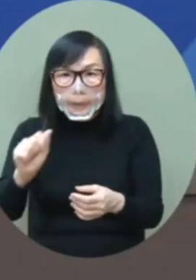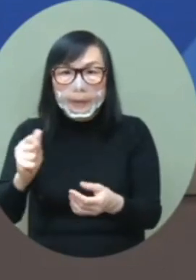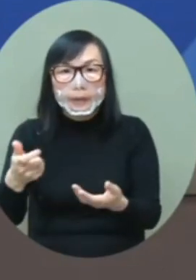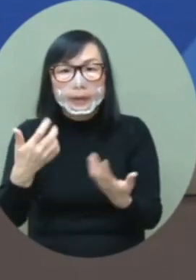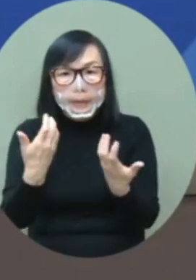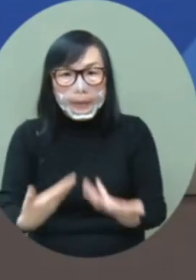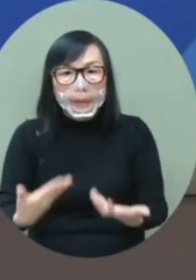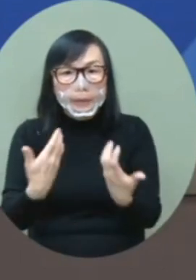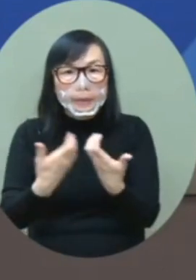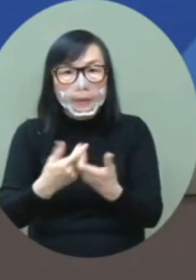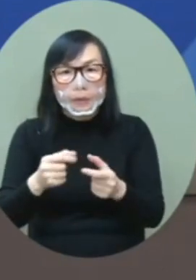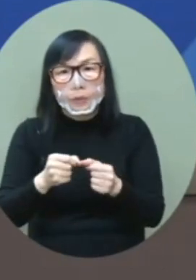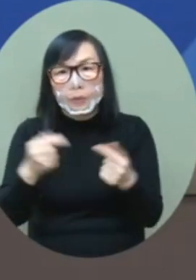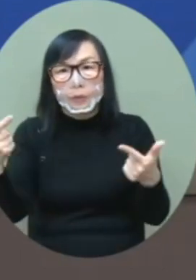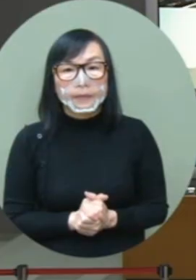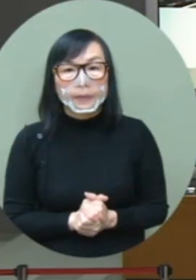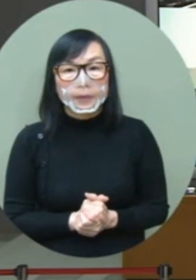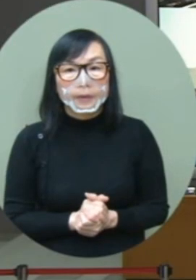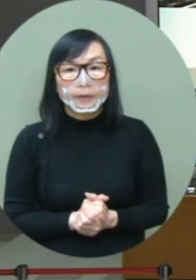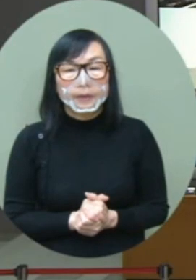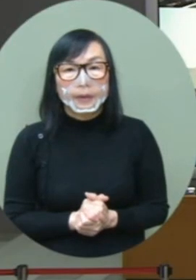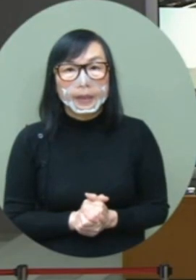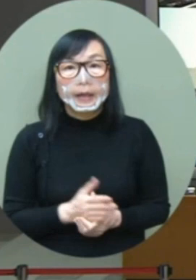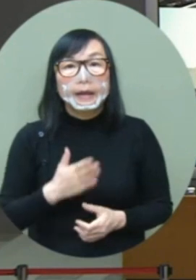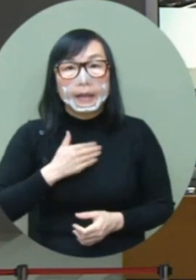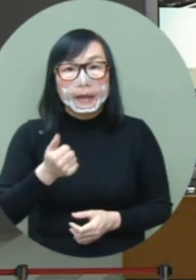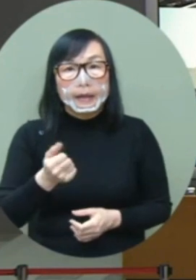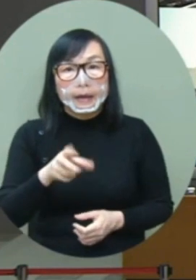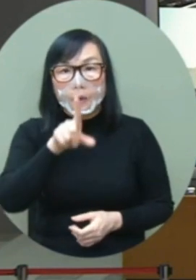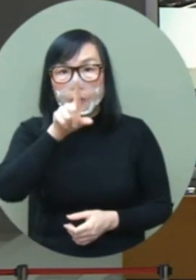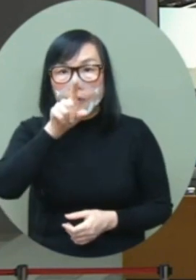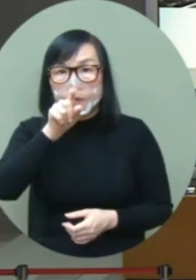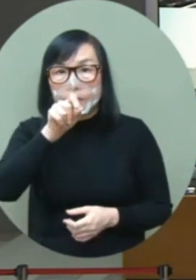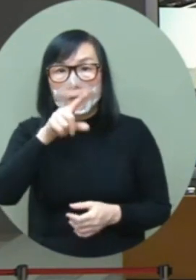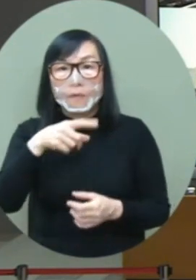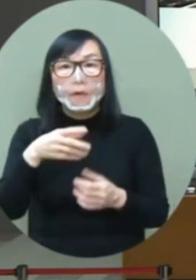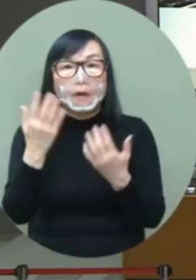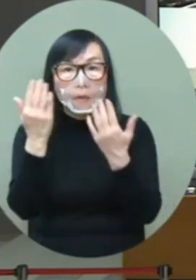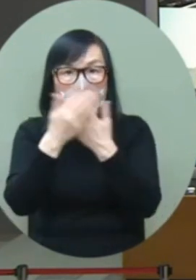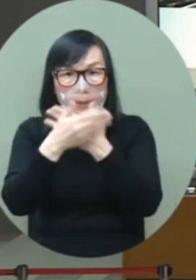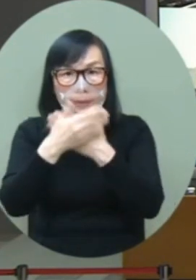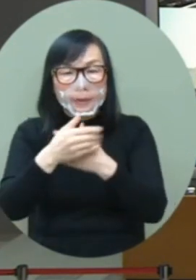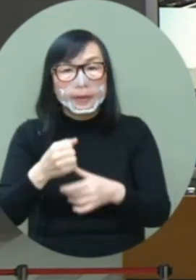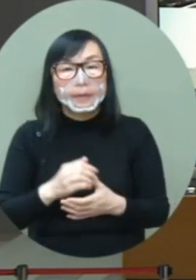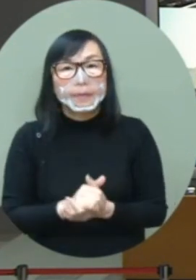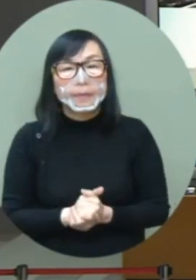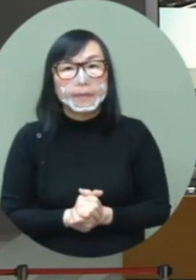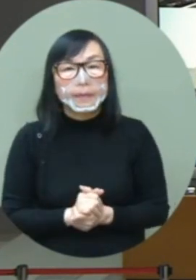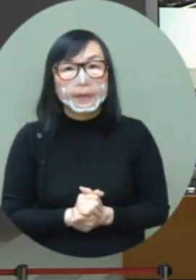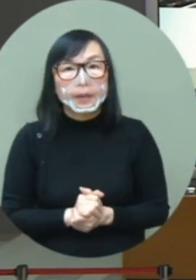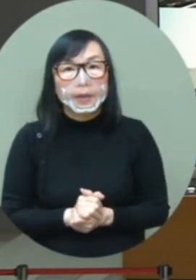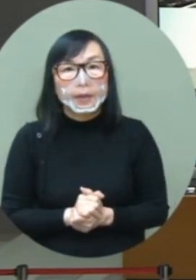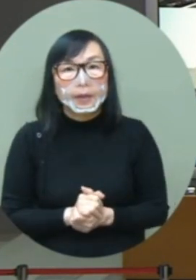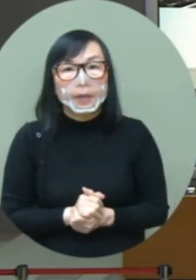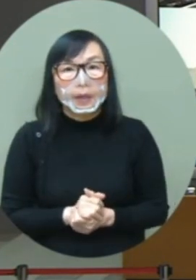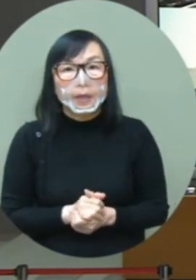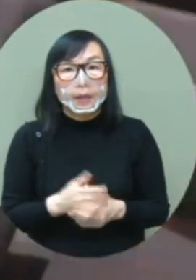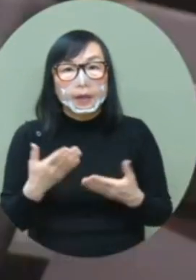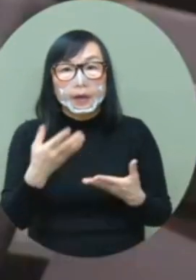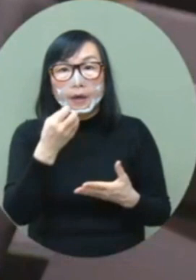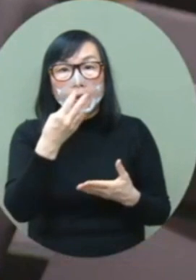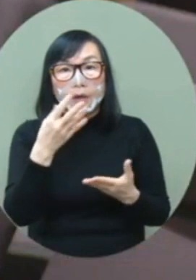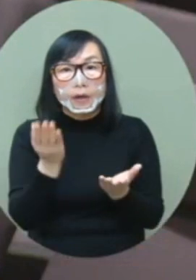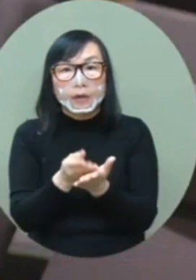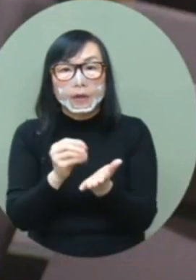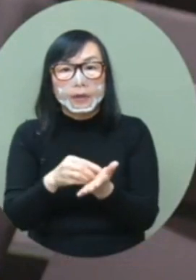數據係越嚟越多。 你好，鳳凰衛視記者。第一個問題想問一下，而家香港嗰個確診